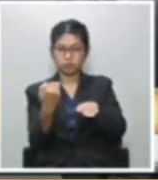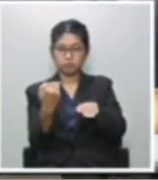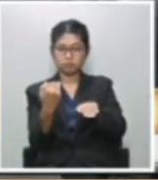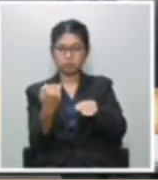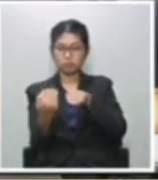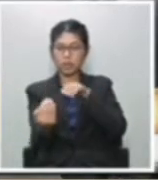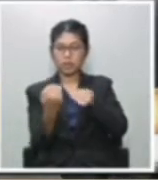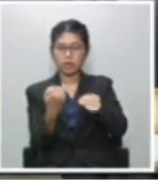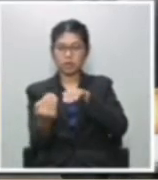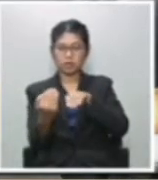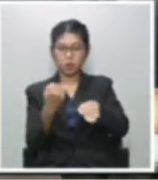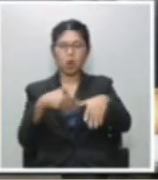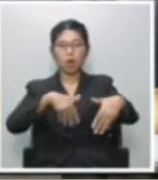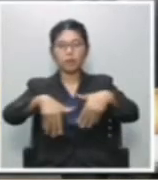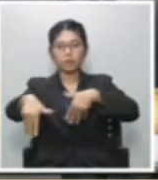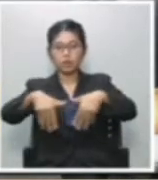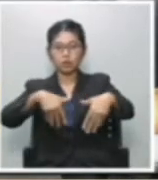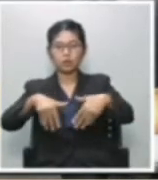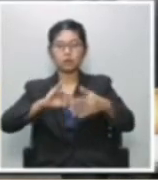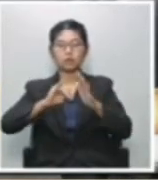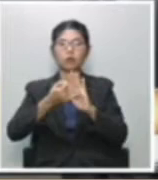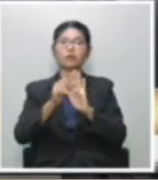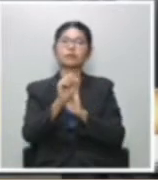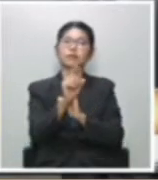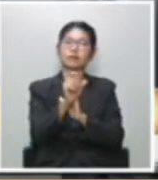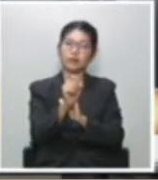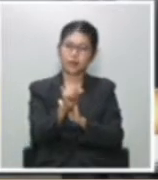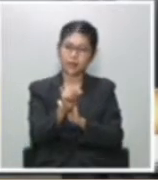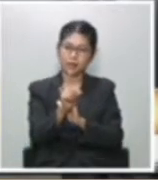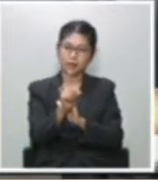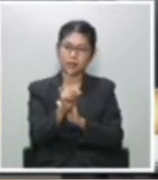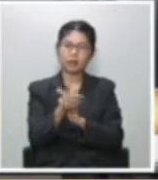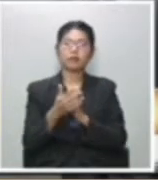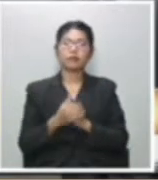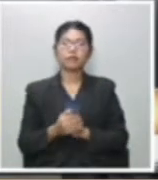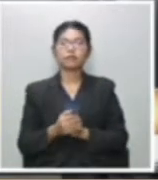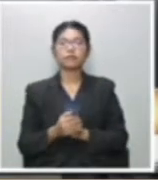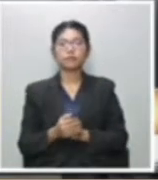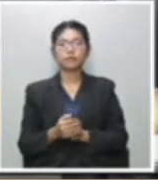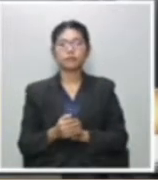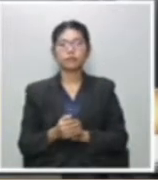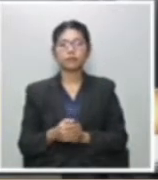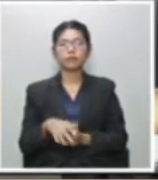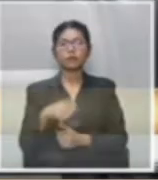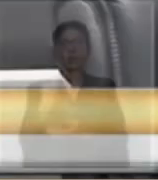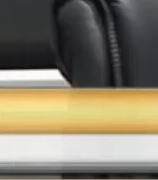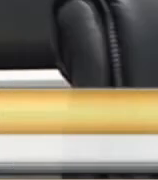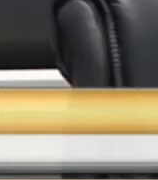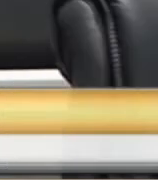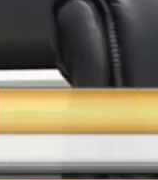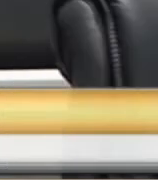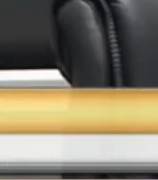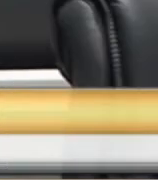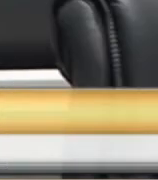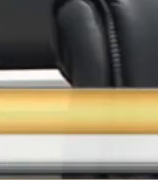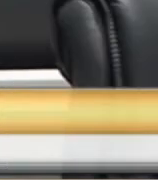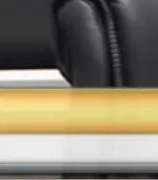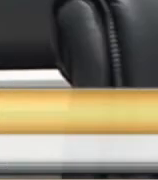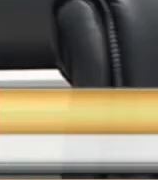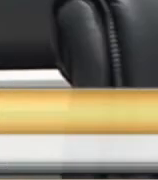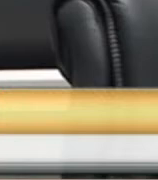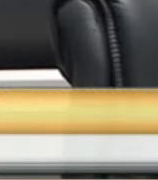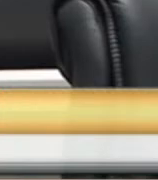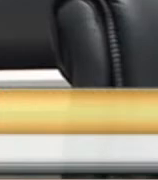าชนในจังหวัดศรีสะเกษก่อนอื่นใครขอกลับเรียนท่านประธานผ่านไปยังผู้มาตอบกระทู้คือท่านรัฐม